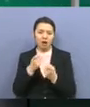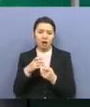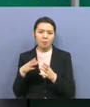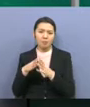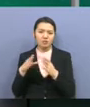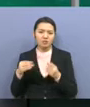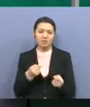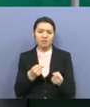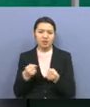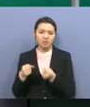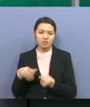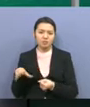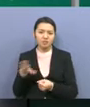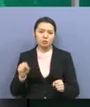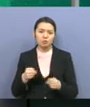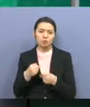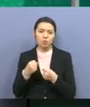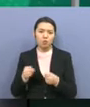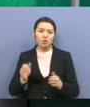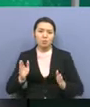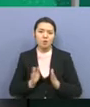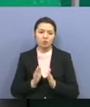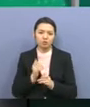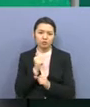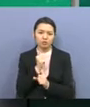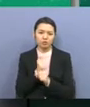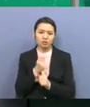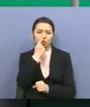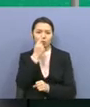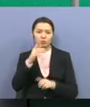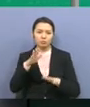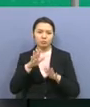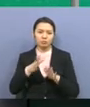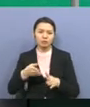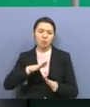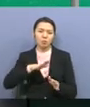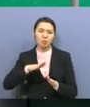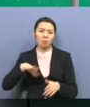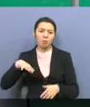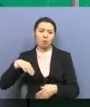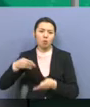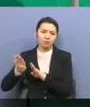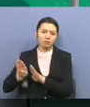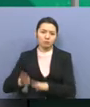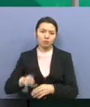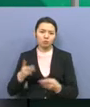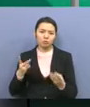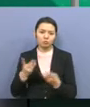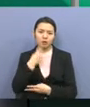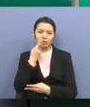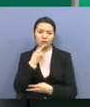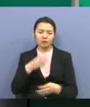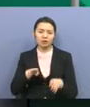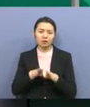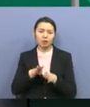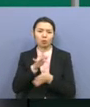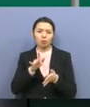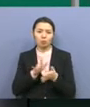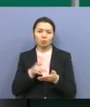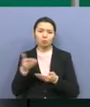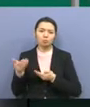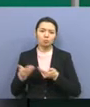автокөлік жүргізушілеріне жылдамдықты азайтып, ал сапарларды кейінге қалдыруға тұрған жөн дейді. Сондай-ақ қала ішіндегі